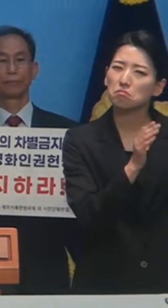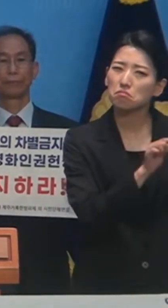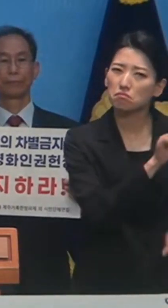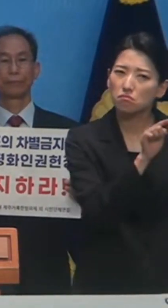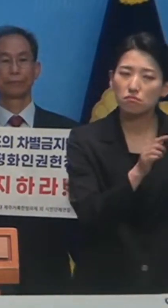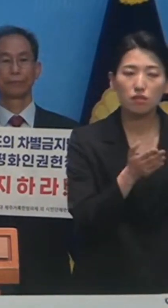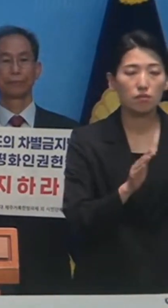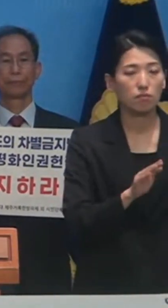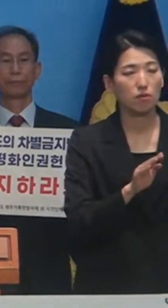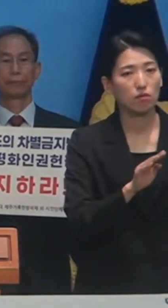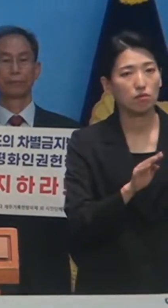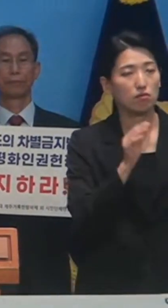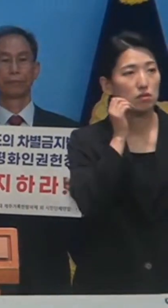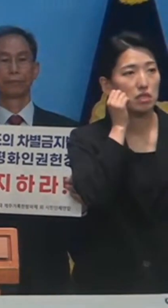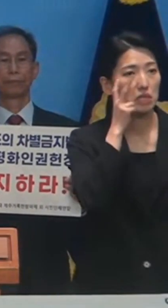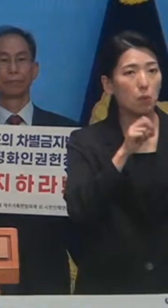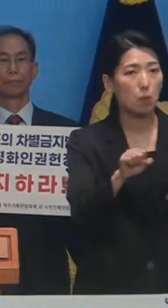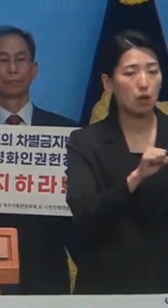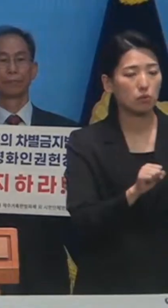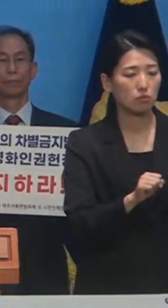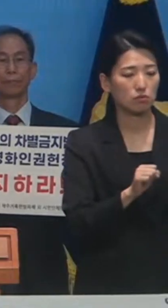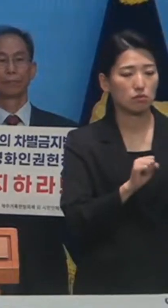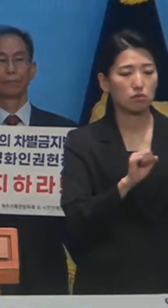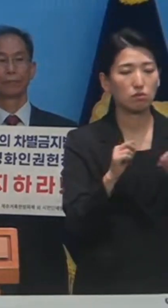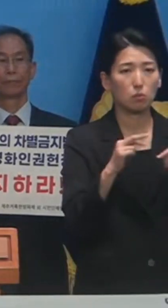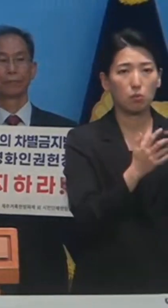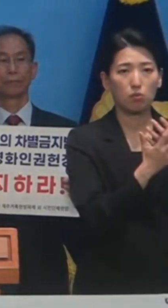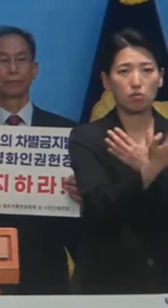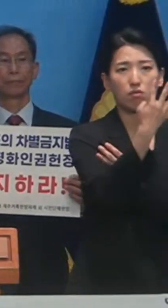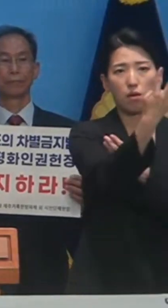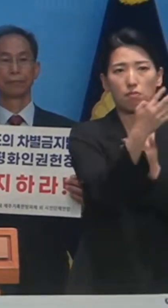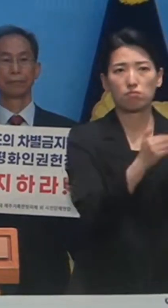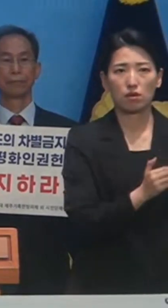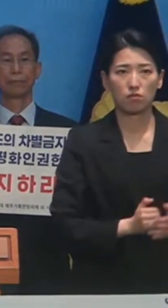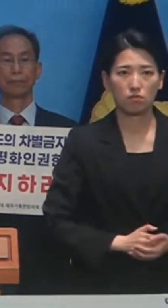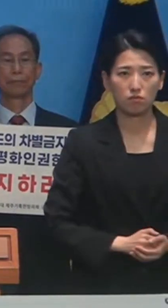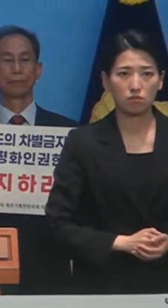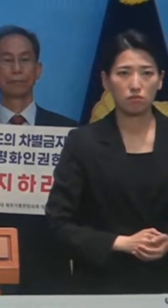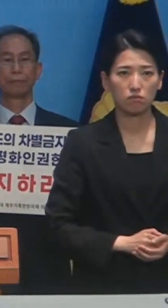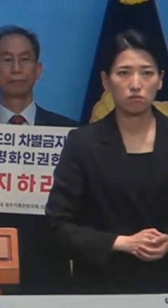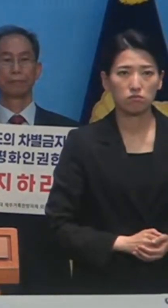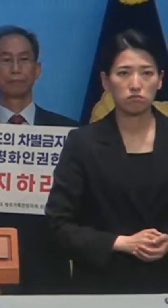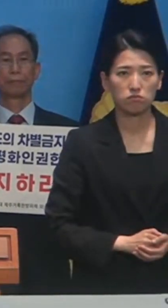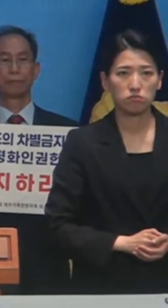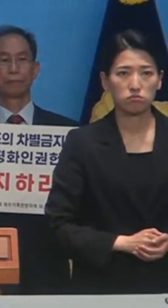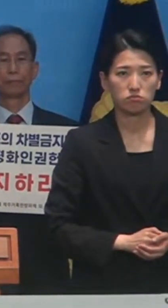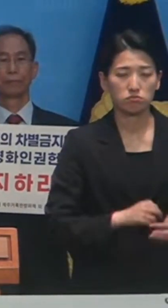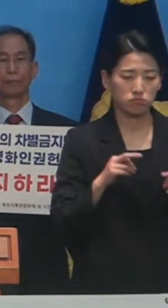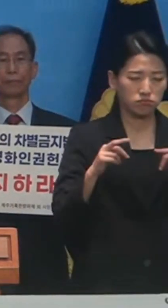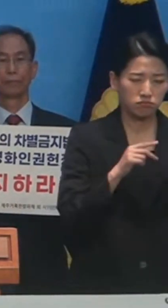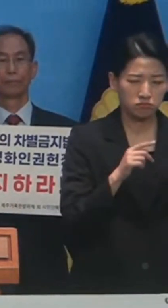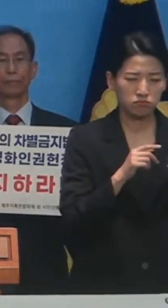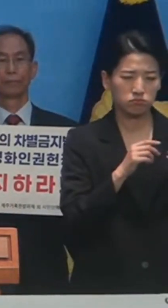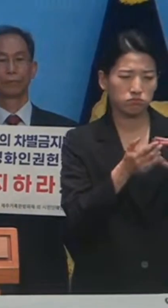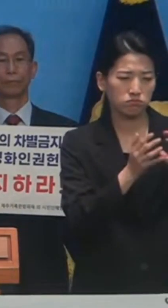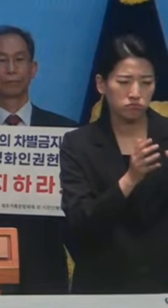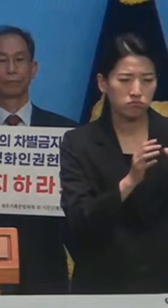활동은 2개월 4차례 토론만 있었습니다. 재정위원들이 교육하고 토론하고 주도하는